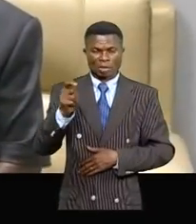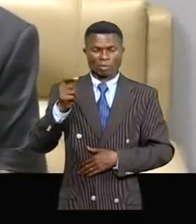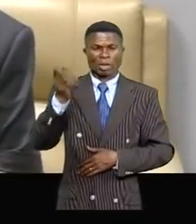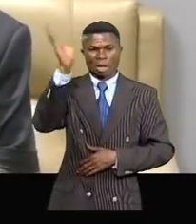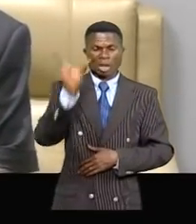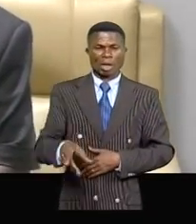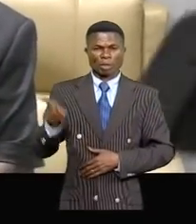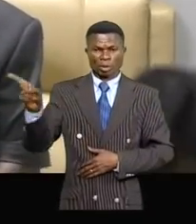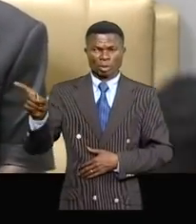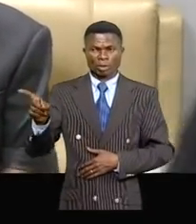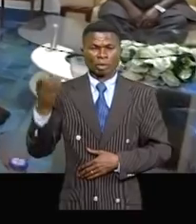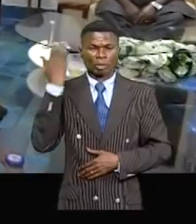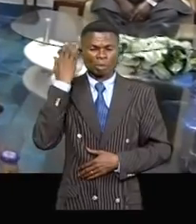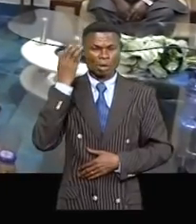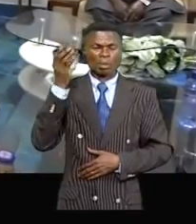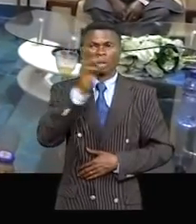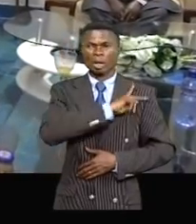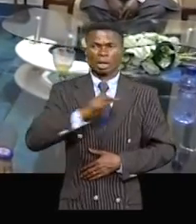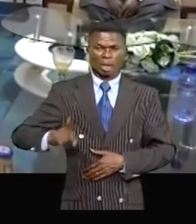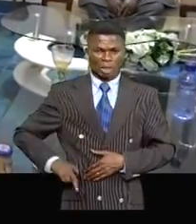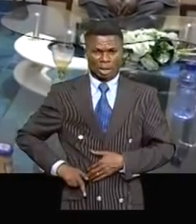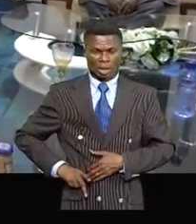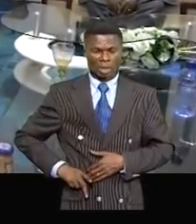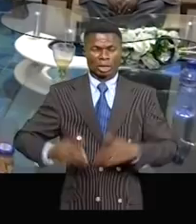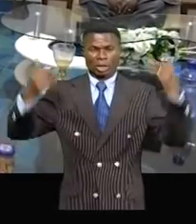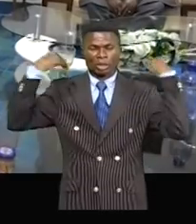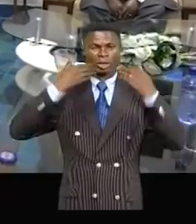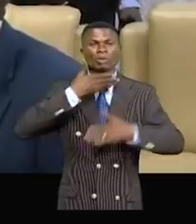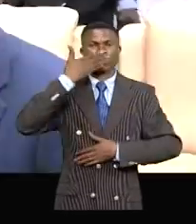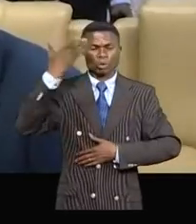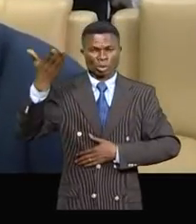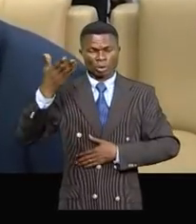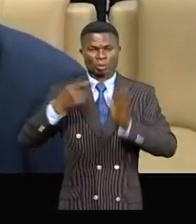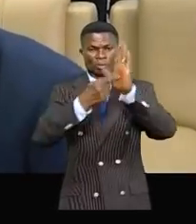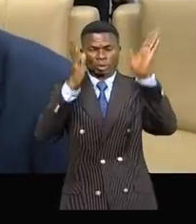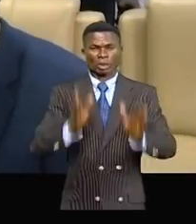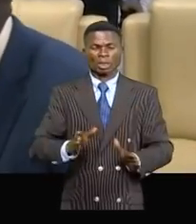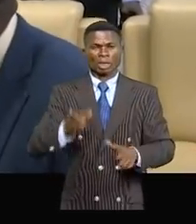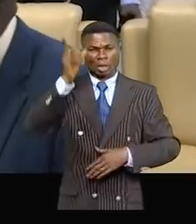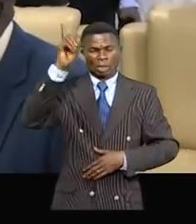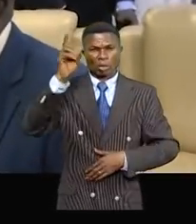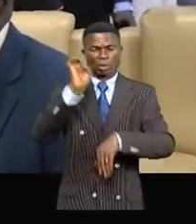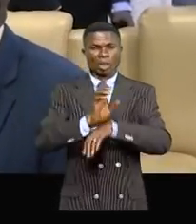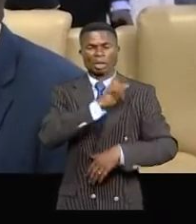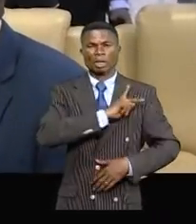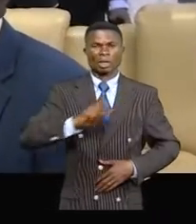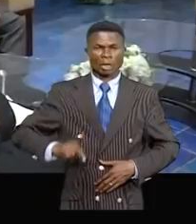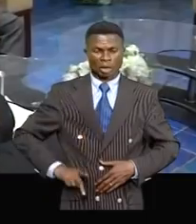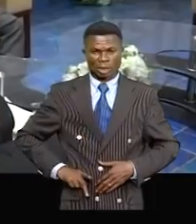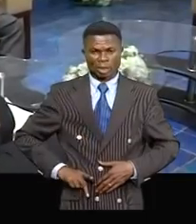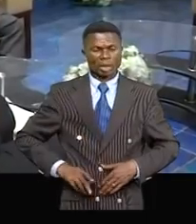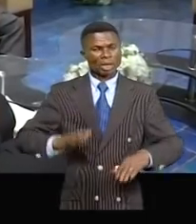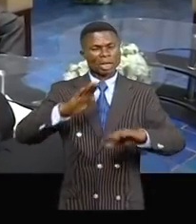Sainte. Papa Simon Kimbangu Kyangani, chef spirituel et représentant légal du kimbanguisme, a dit